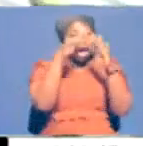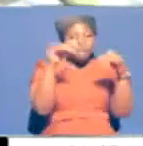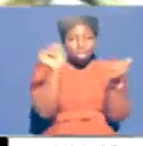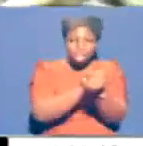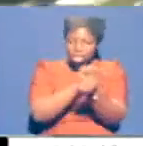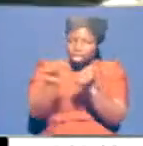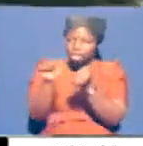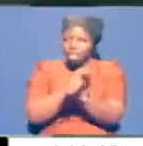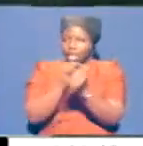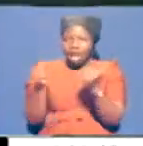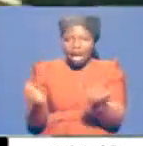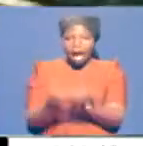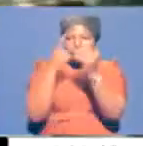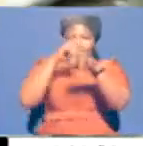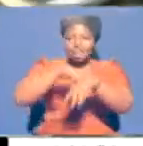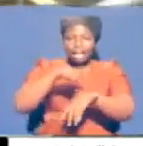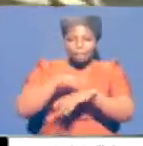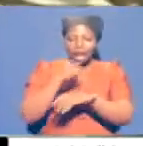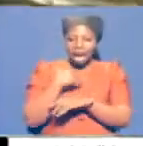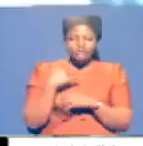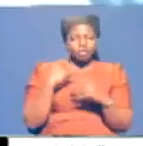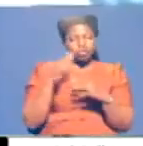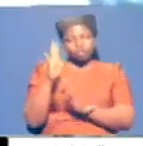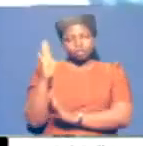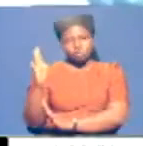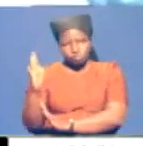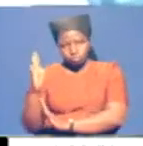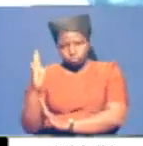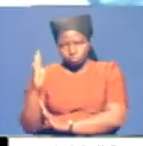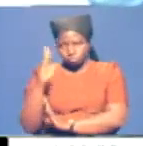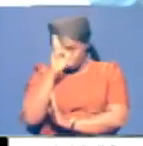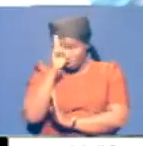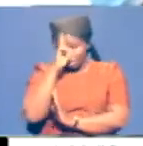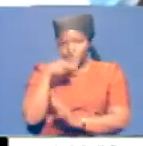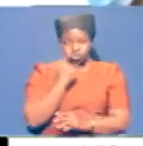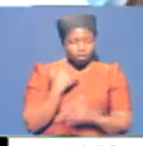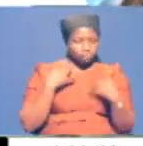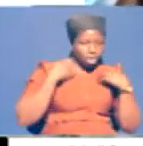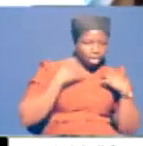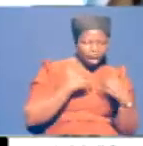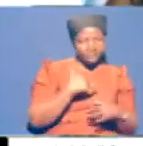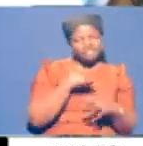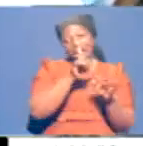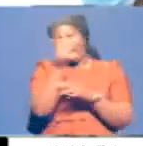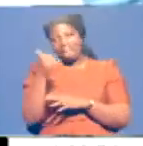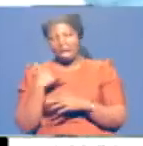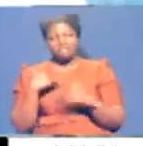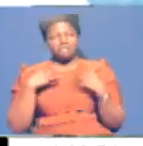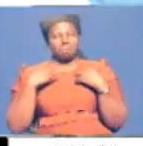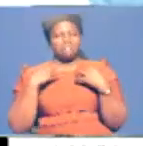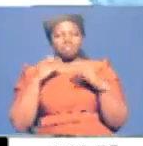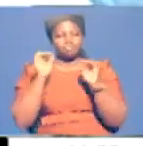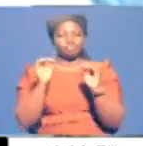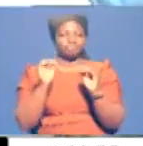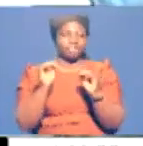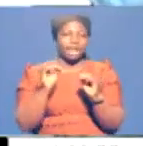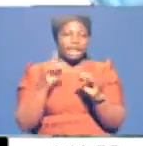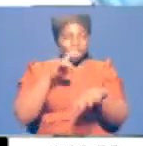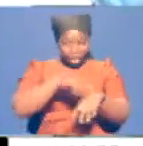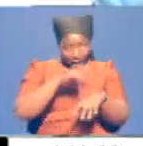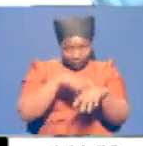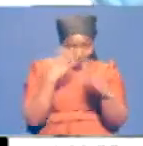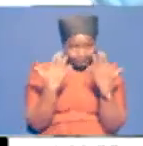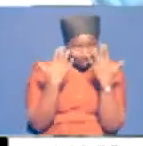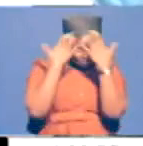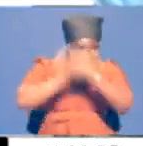of uniformed and plain clothed police officers. Lakini jana walipokuja usiku, polisi walipokuja, walikuja